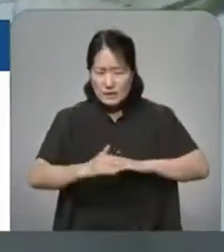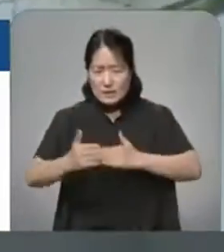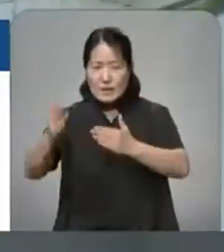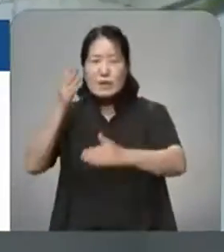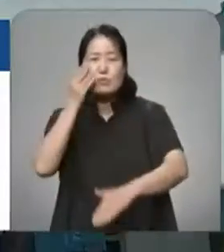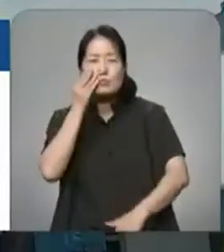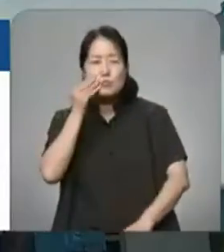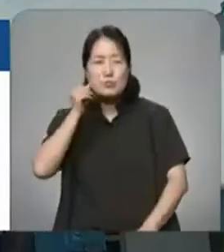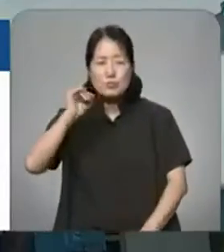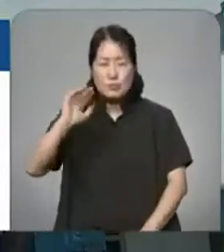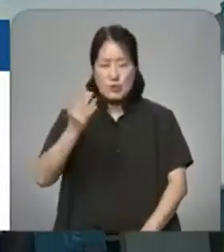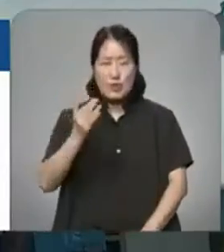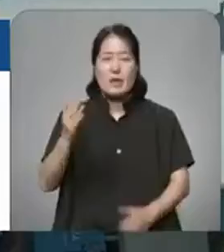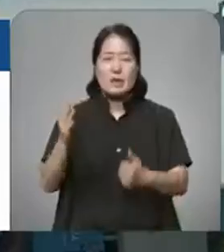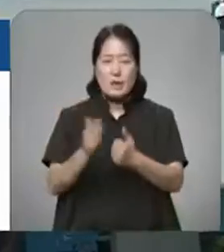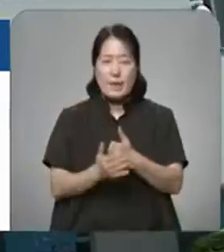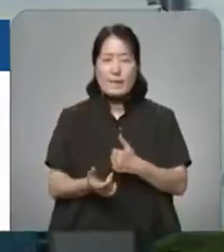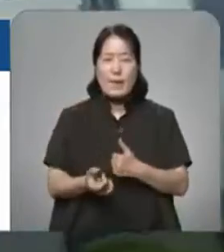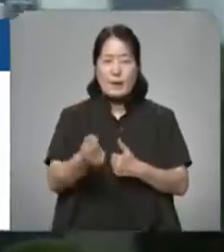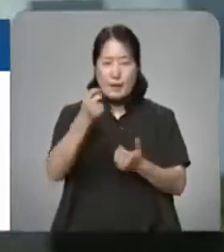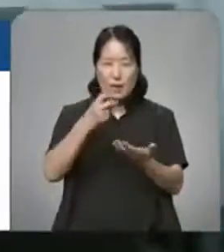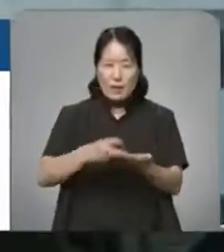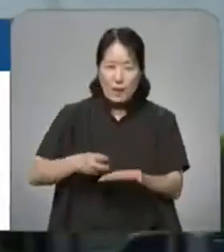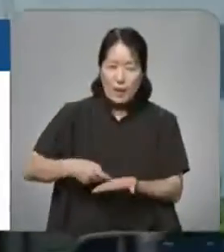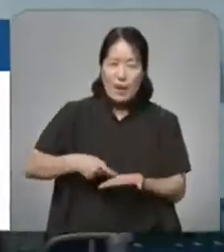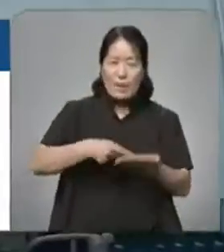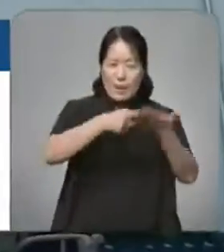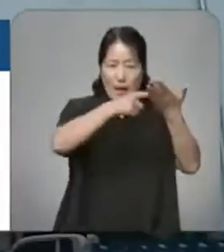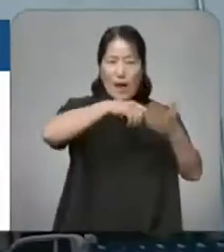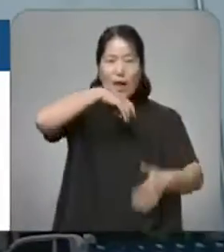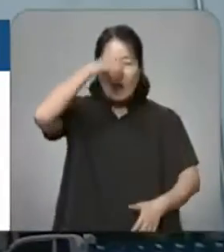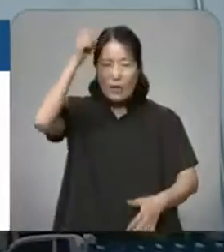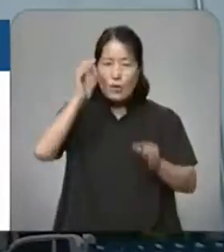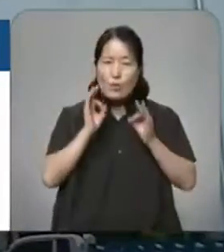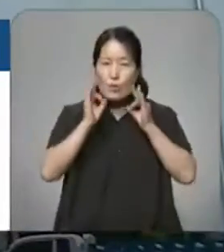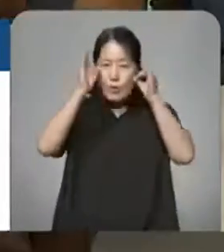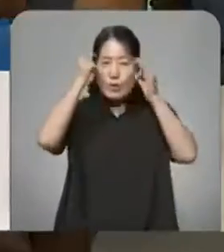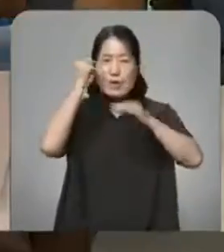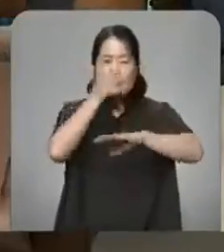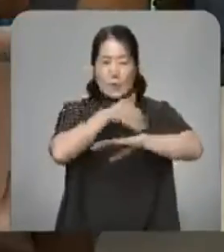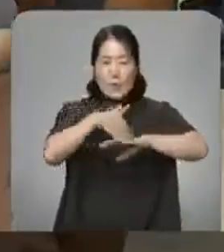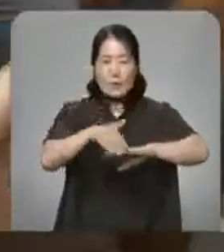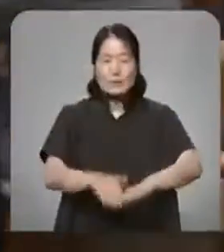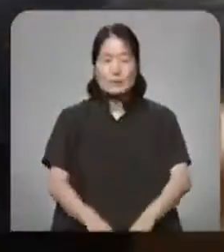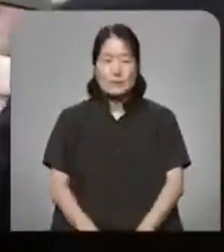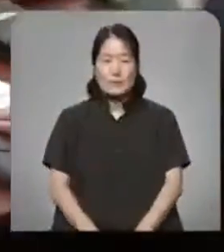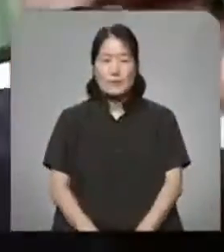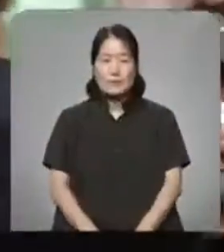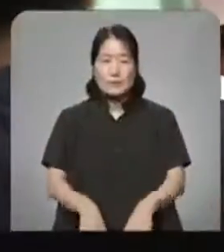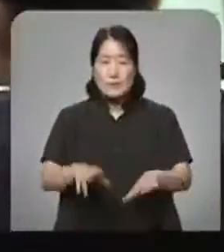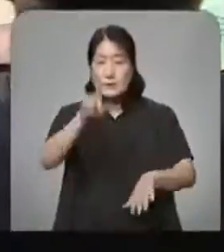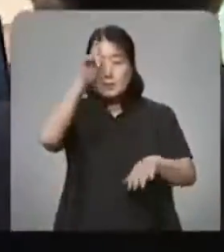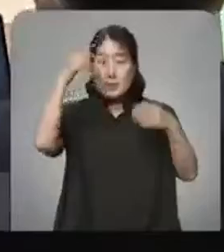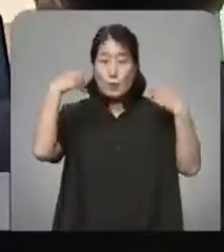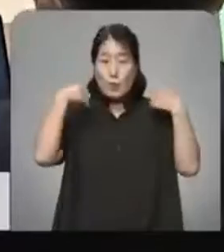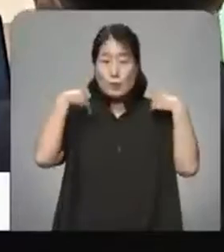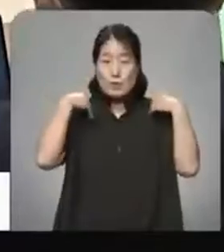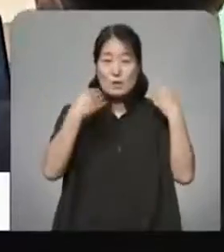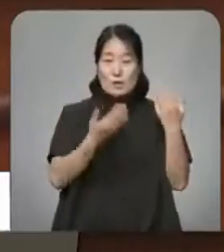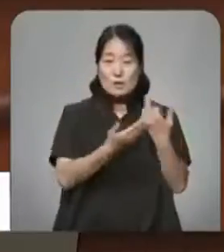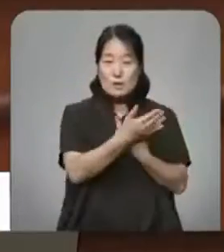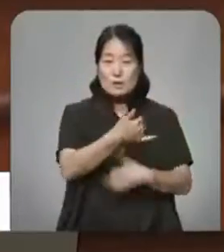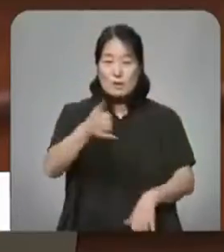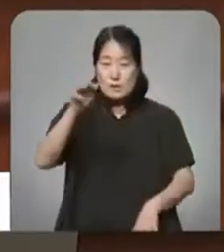있으니까요 그냥 최대한 빨리 저희가 법안이 처리될 수 있도록 노력해보겠습니다 다만 현재 정부에서 재주와